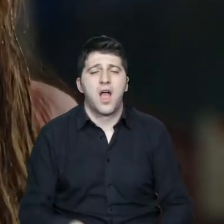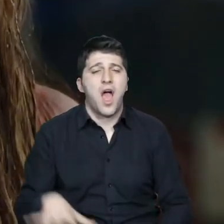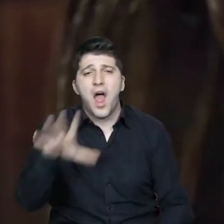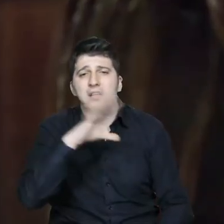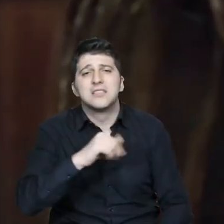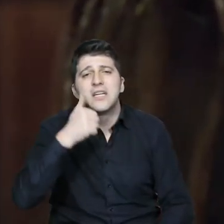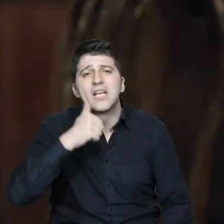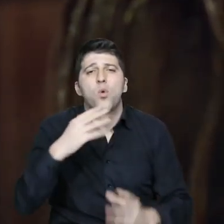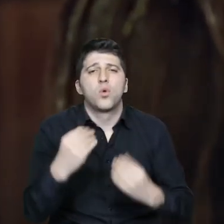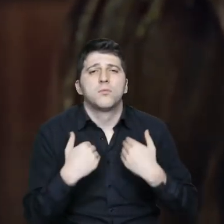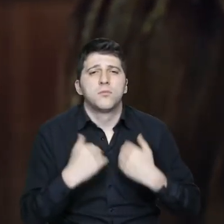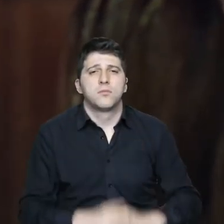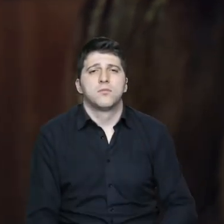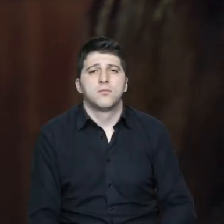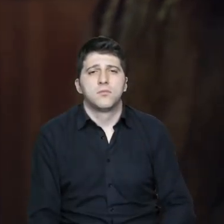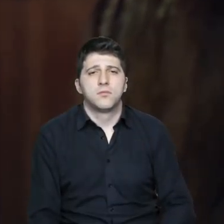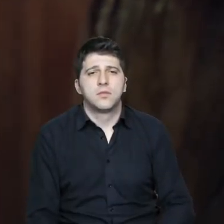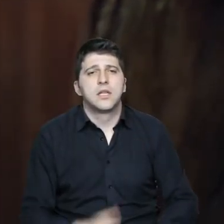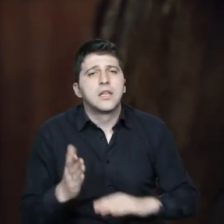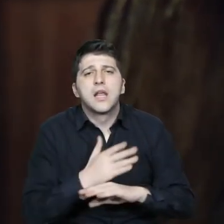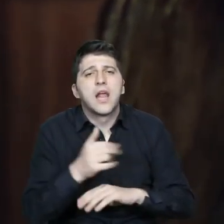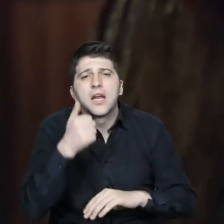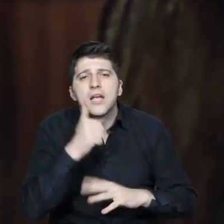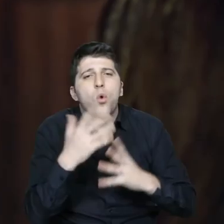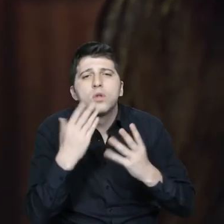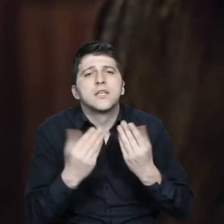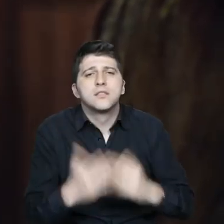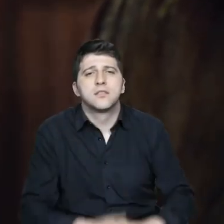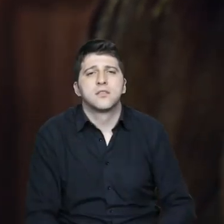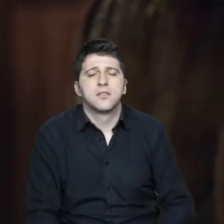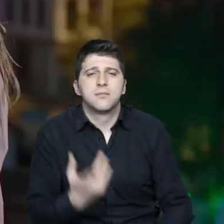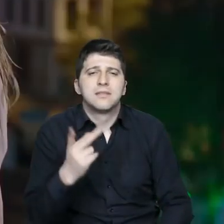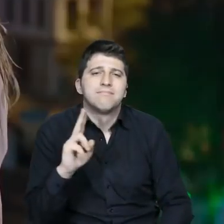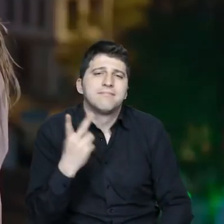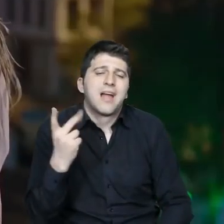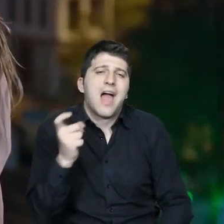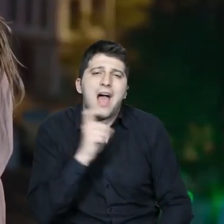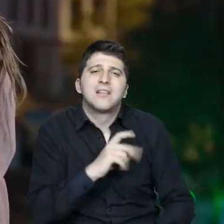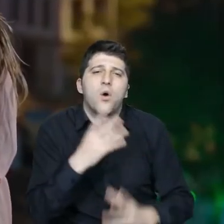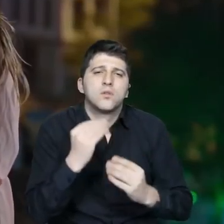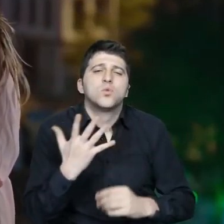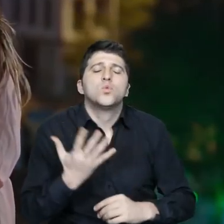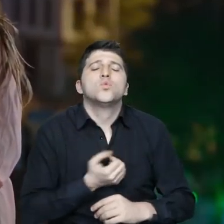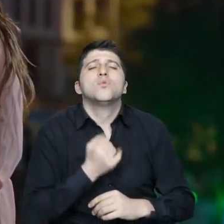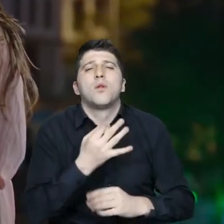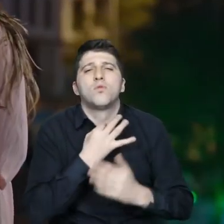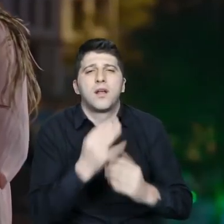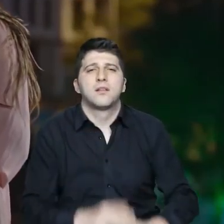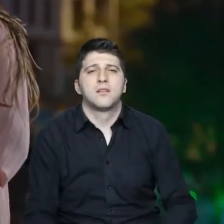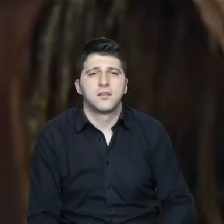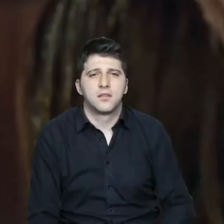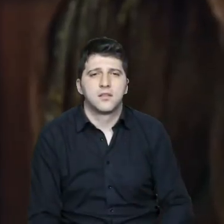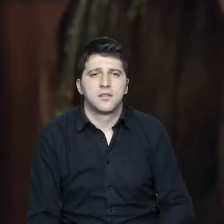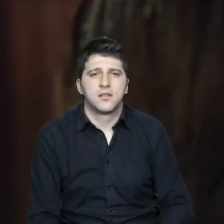rezil oldum. Ya niye rezil olacaksın ki? Ya bir aksiliktir oldu işte. Hadi üzülme lütfen.